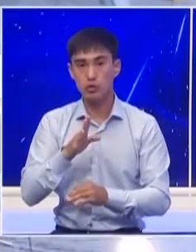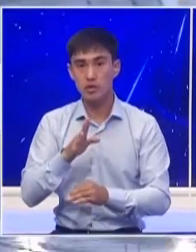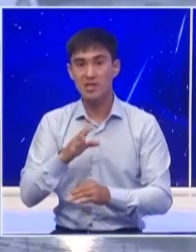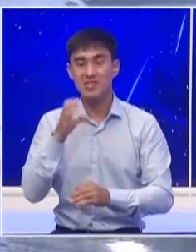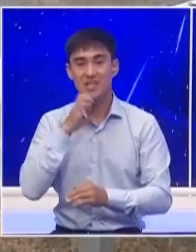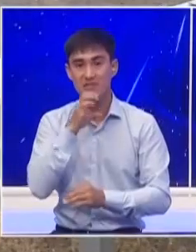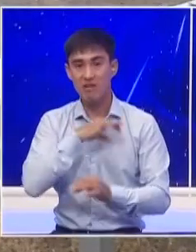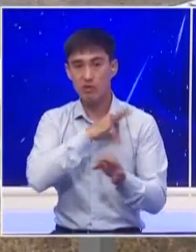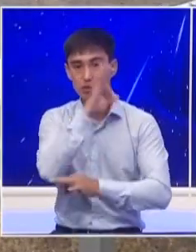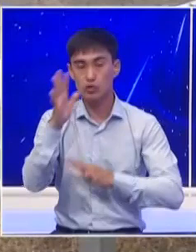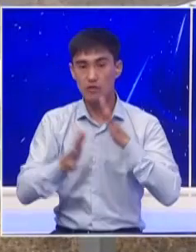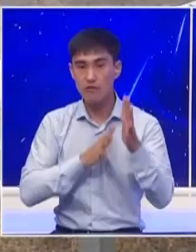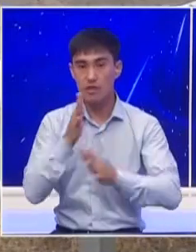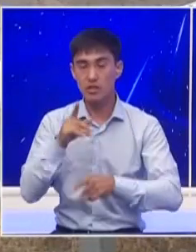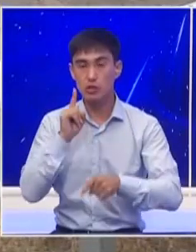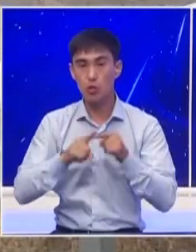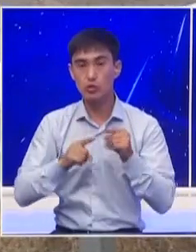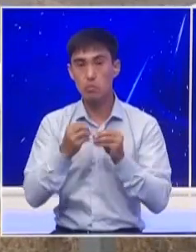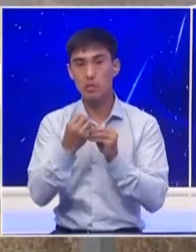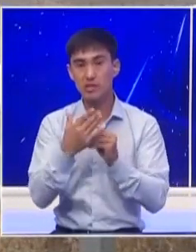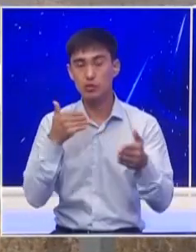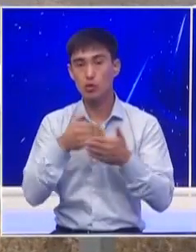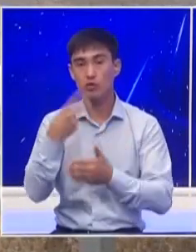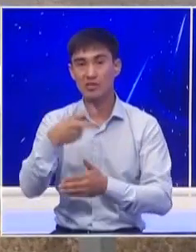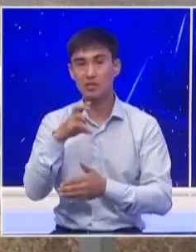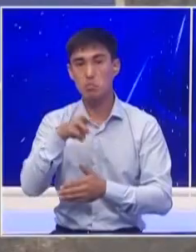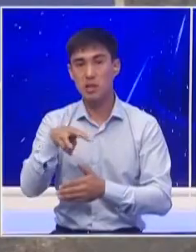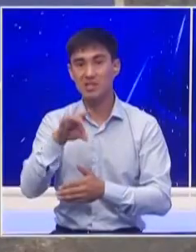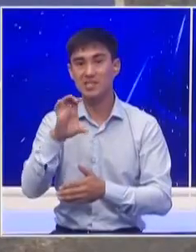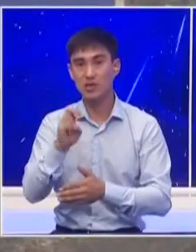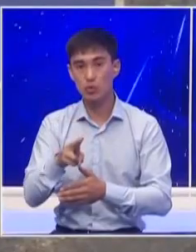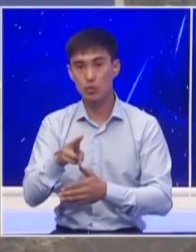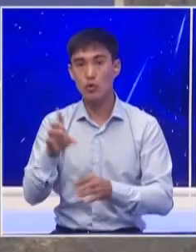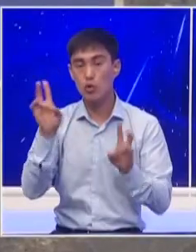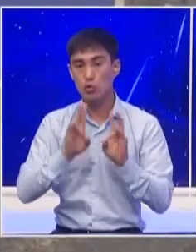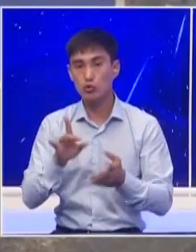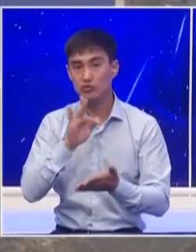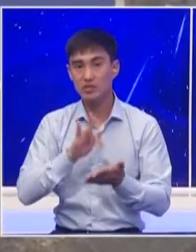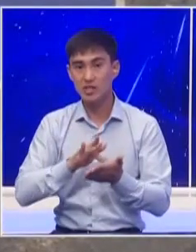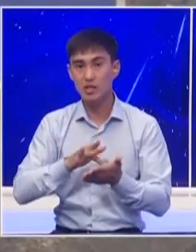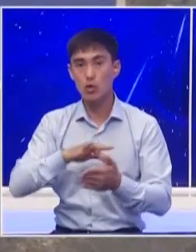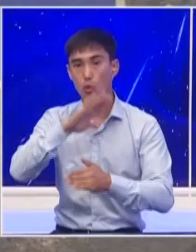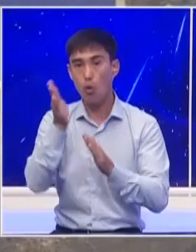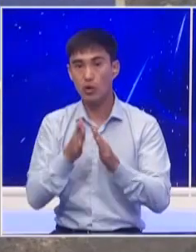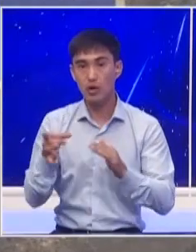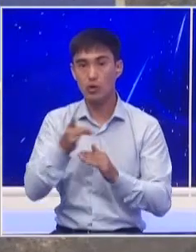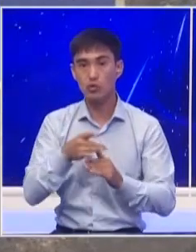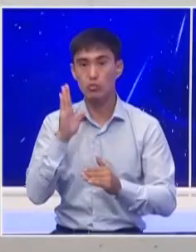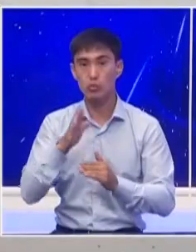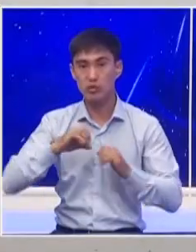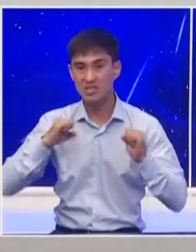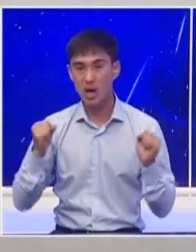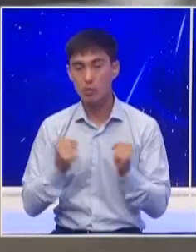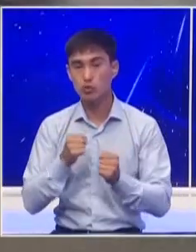господствовать северо-восточный ветер со скоростью от 15 до 20 метров в секунду. Ночью в центре и горных районах